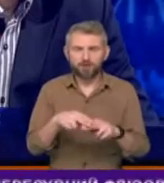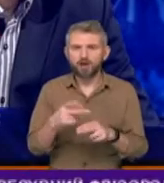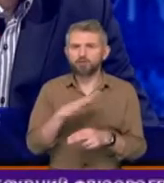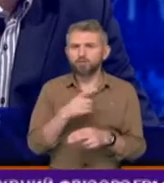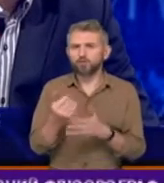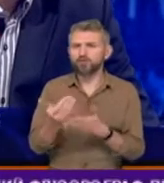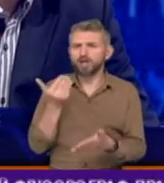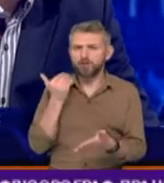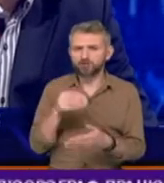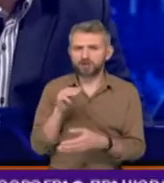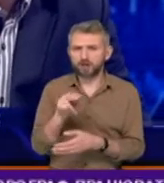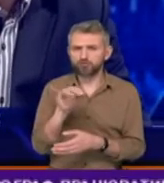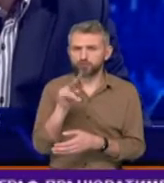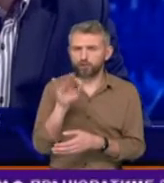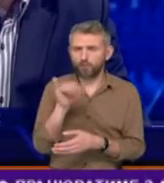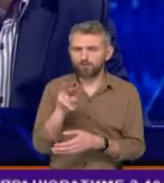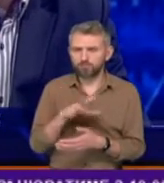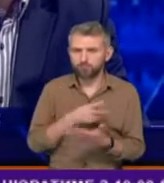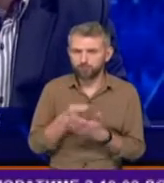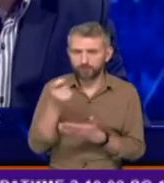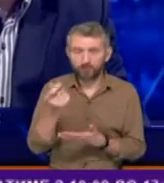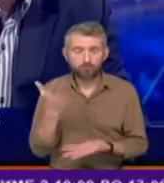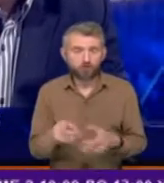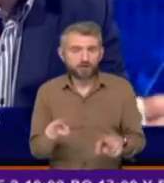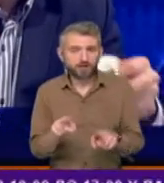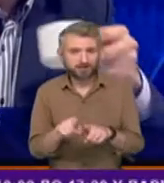Тарас Чорновіл подавав, наскільки я пам'ятаю. Так, може так.